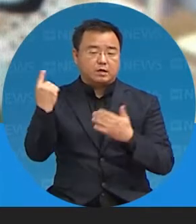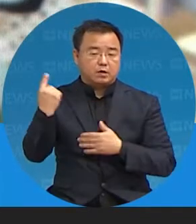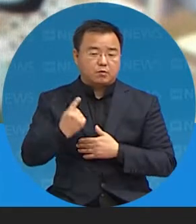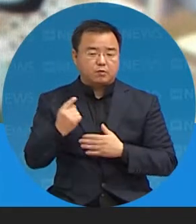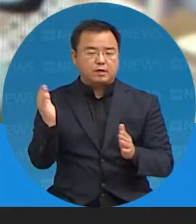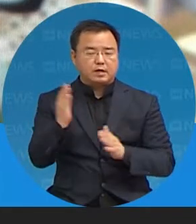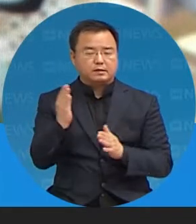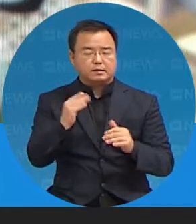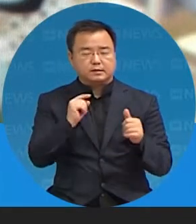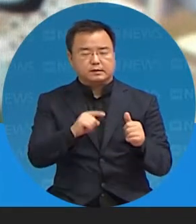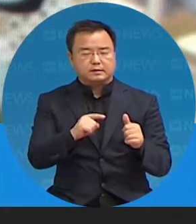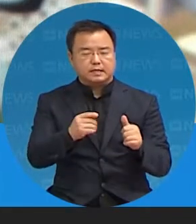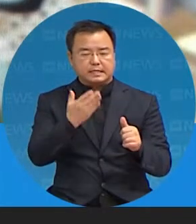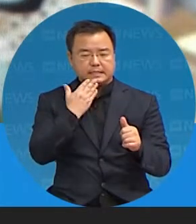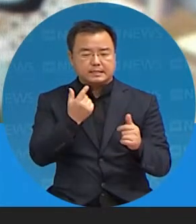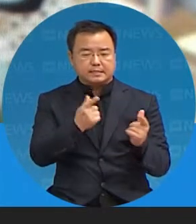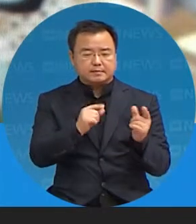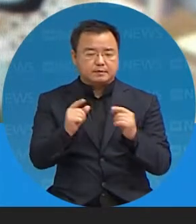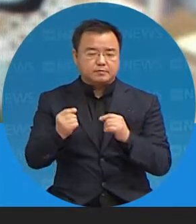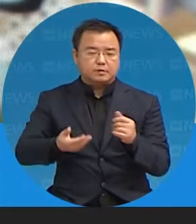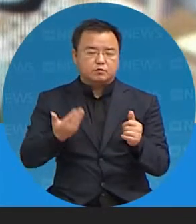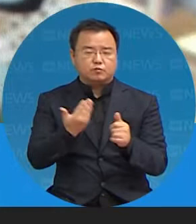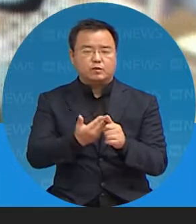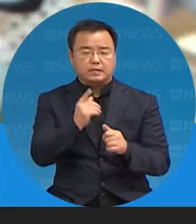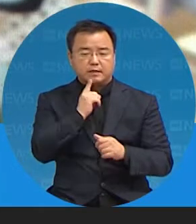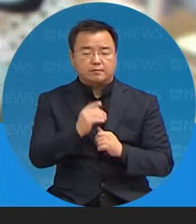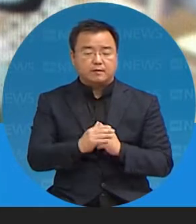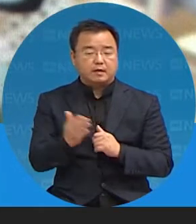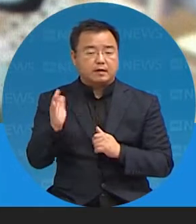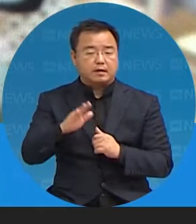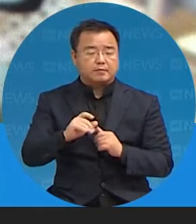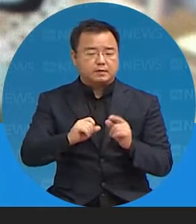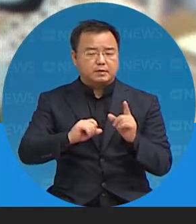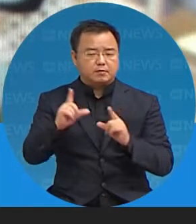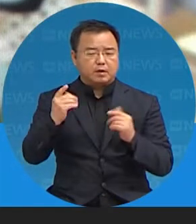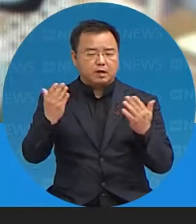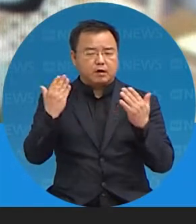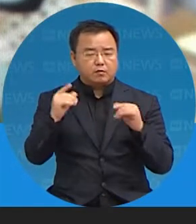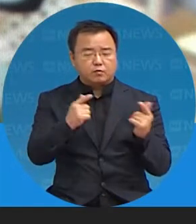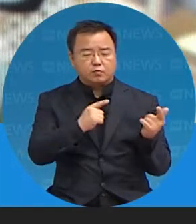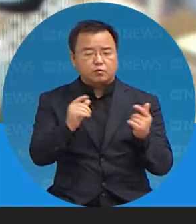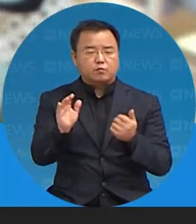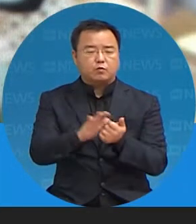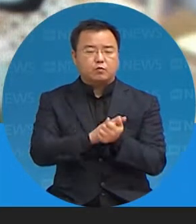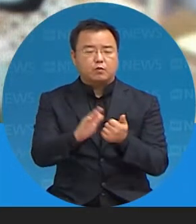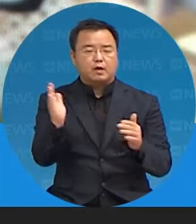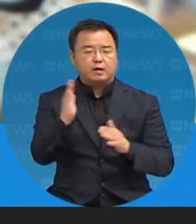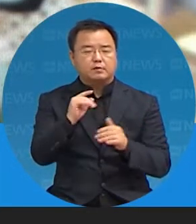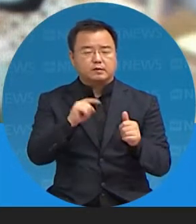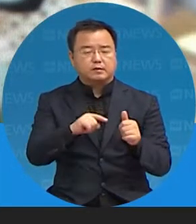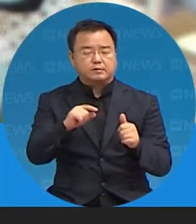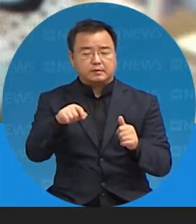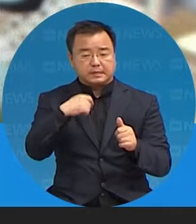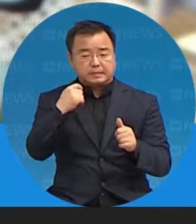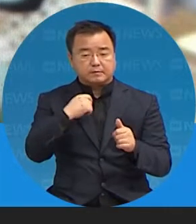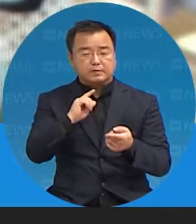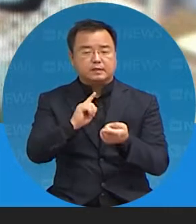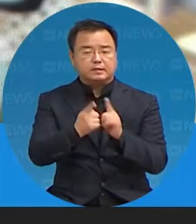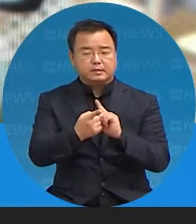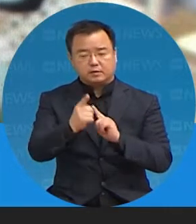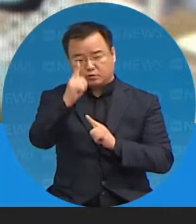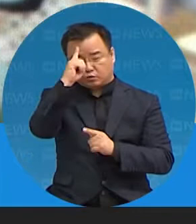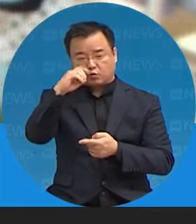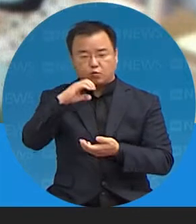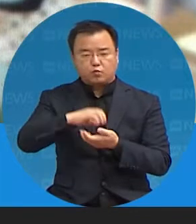제공하겠다고 약속했습니다 하지만 상당수 학교들은 돌 곰 학생들에게 급식 대신 도시락을 제공하고 있었는데요